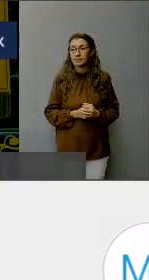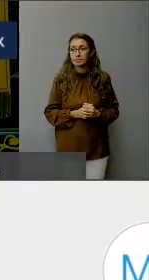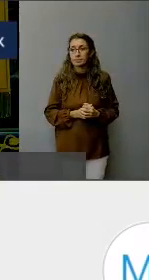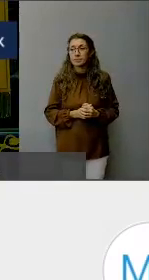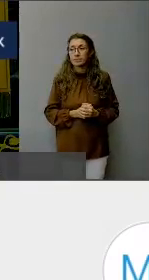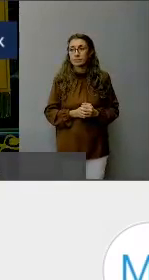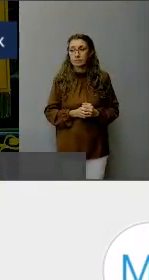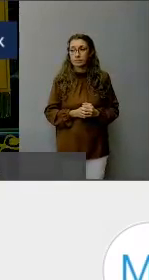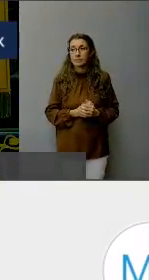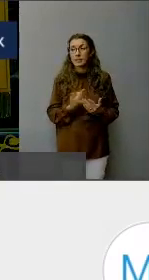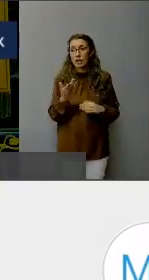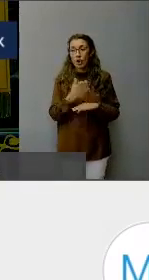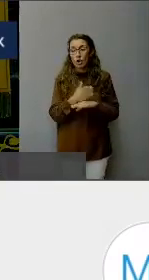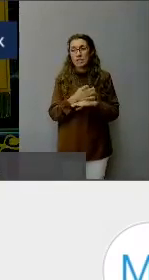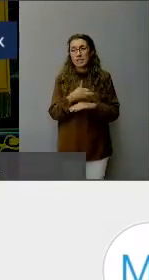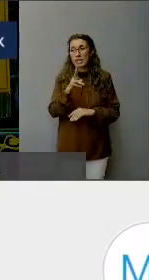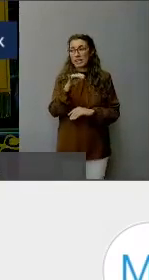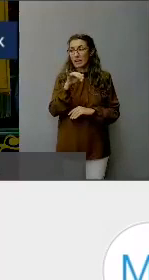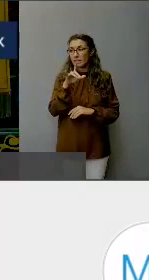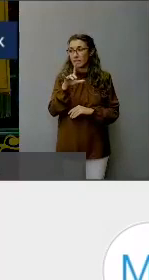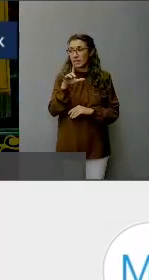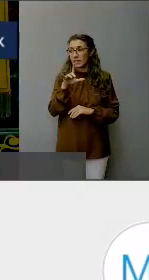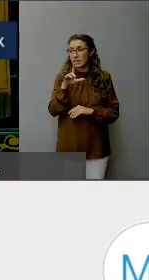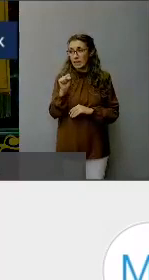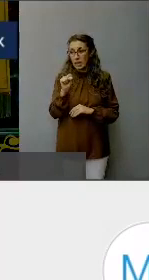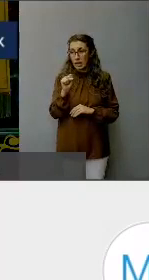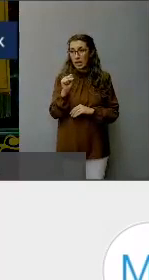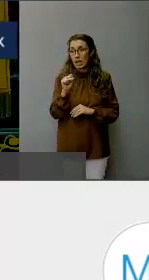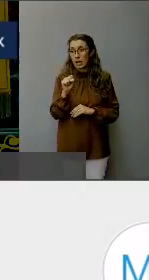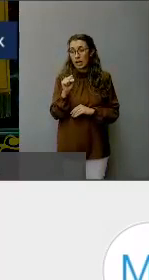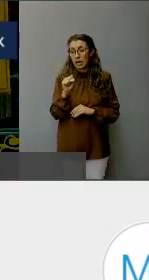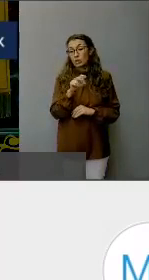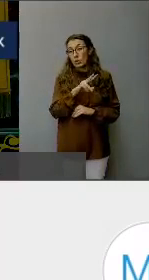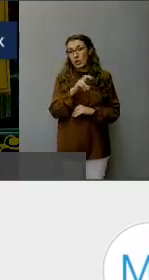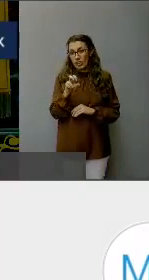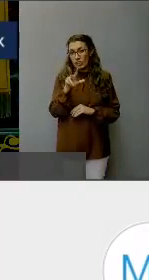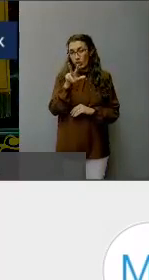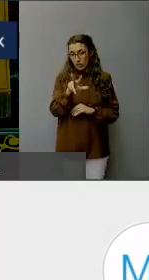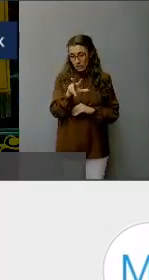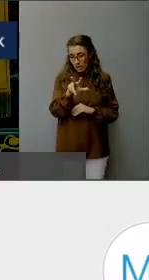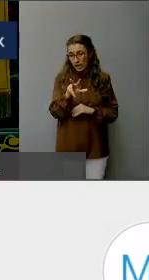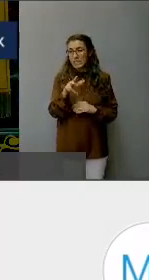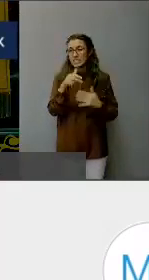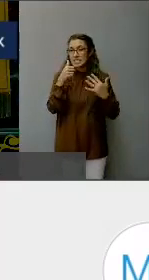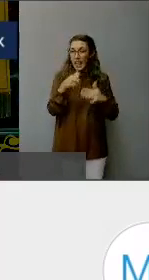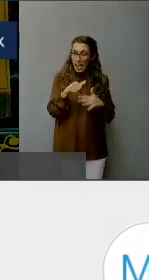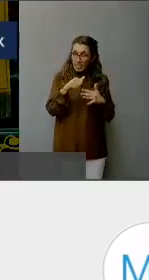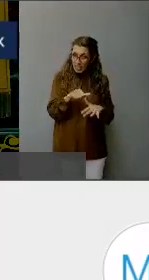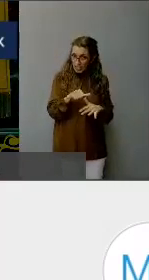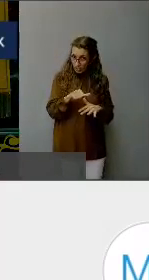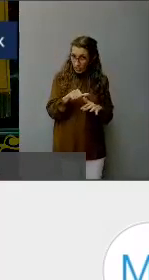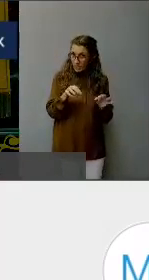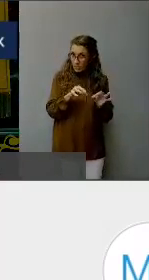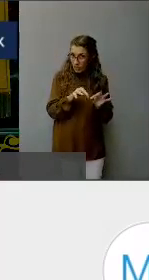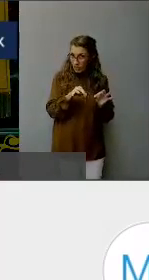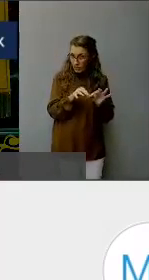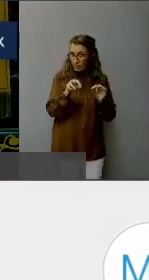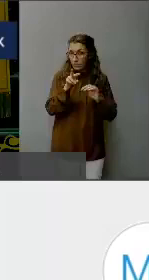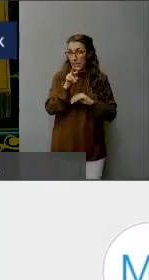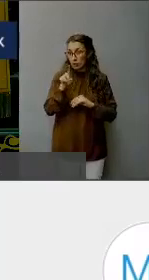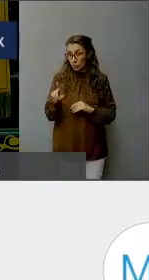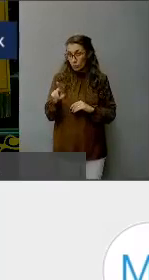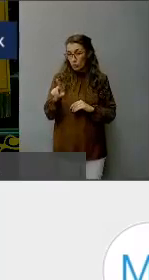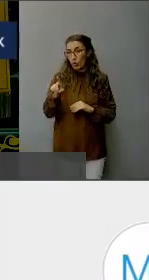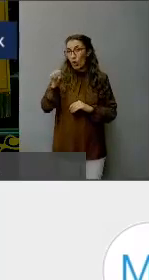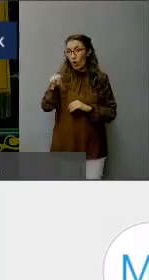allora il consigliere villa quindi ricapitolando su 203 sono 16 a a 21